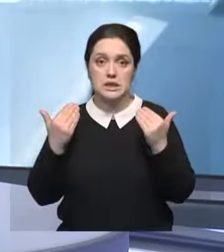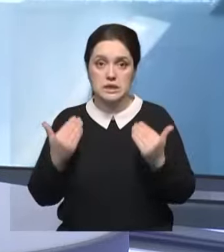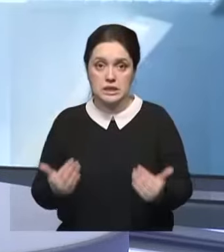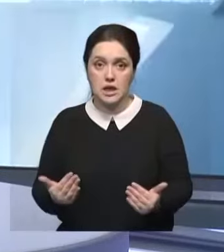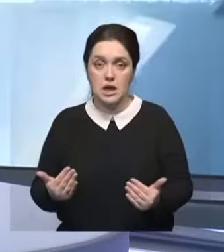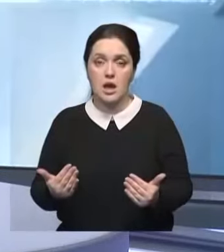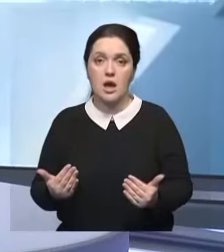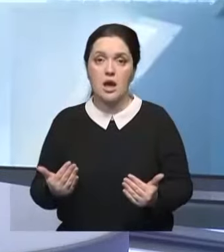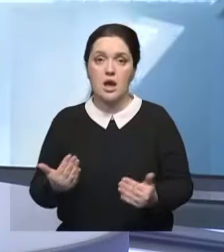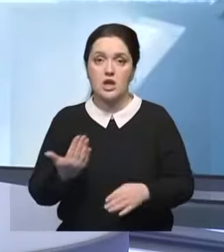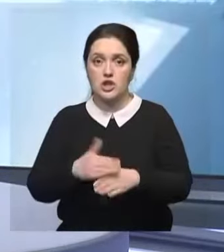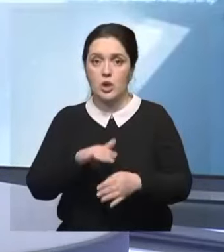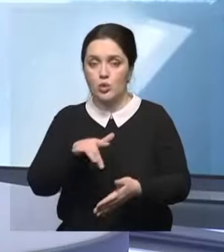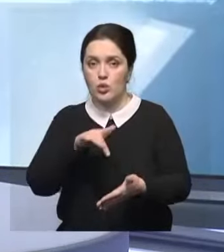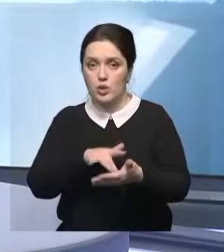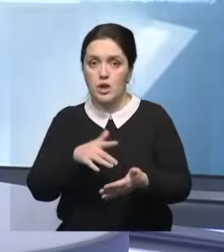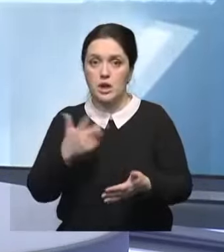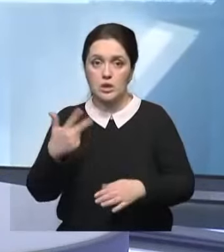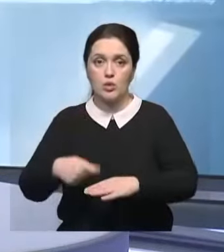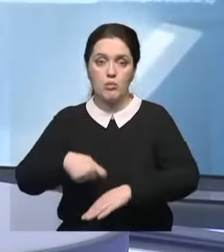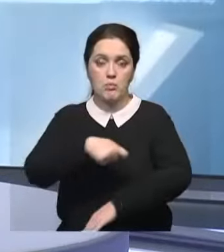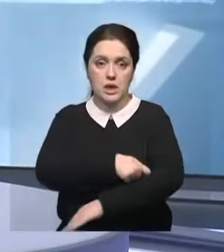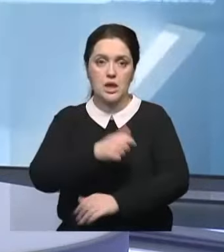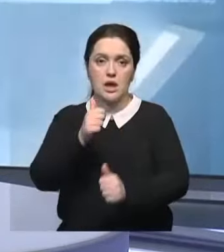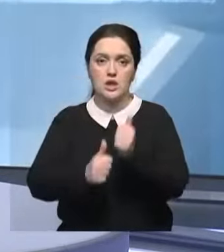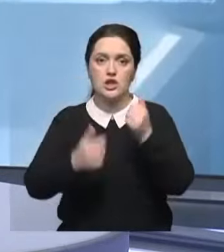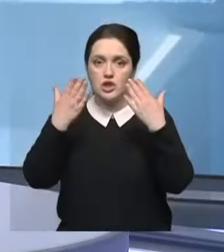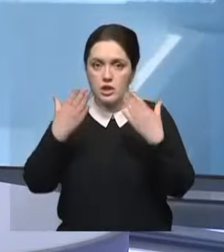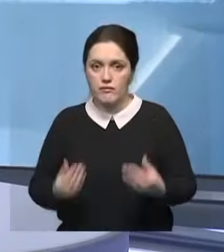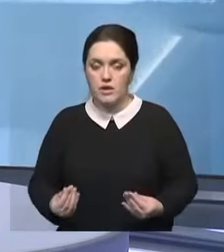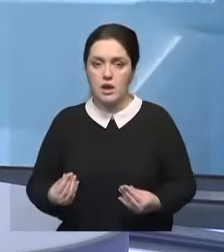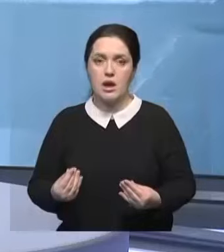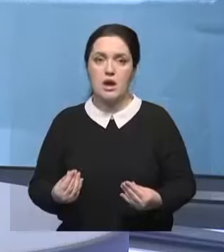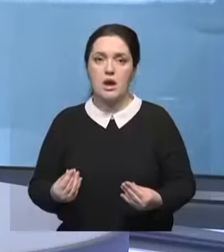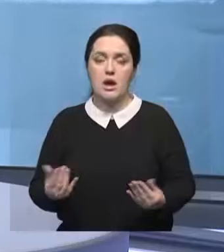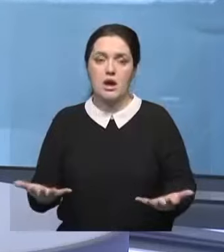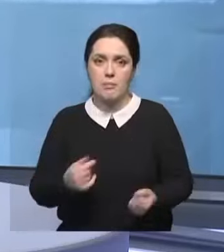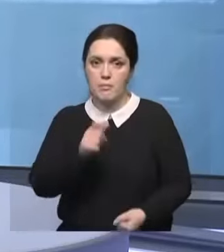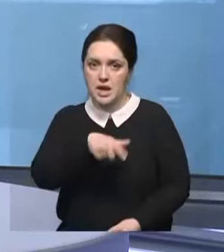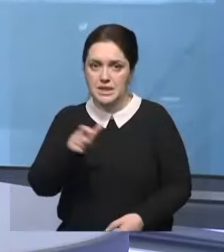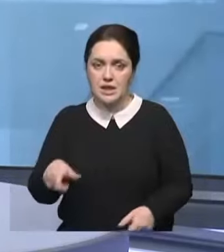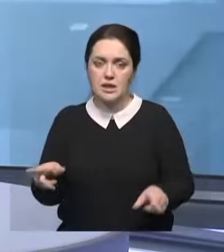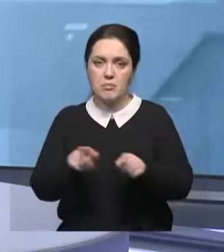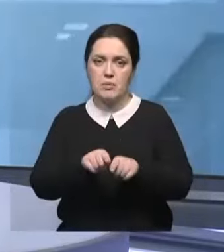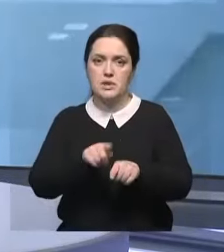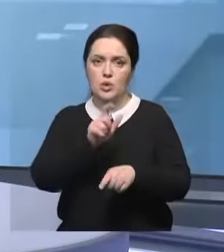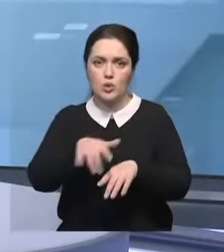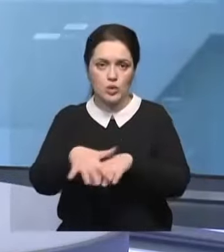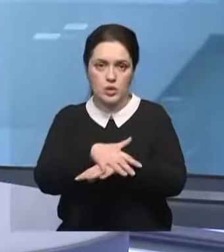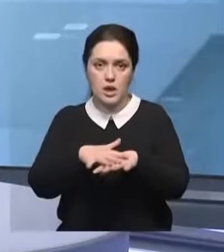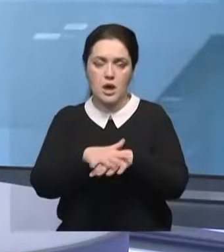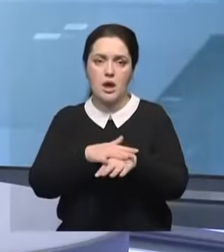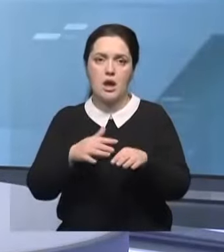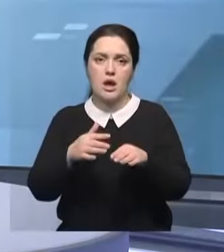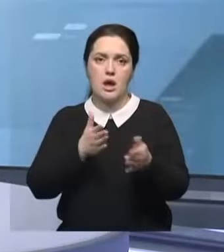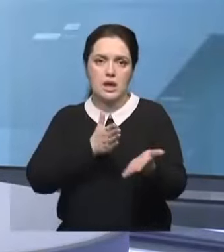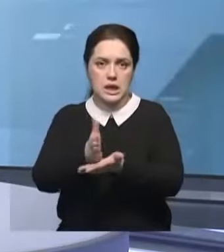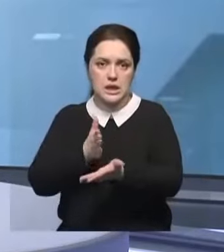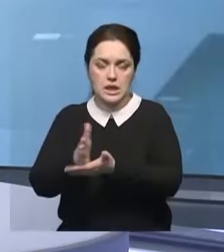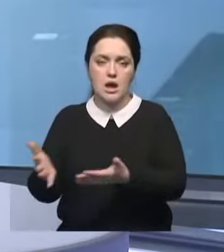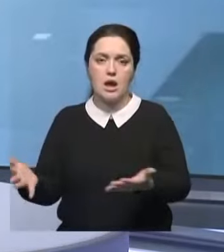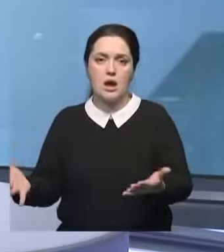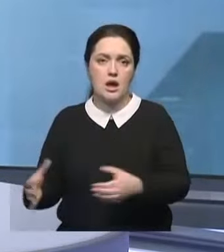некоторых частях города достигает почти 3 метров. Ежедневно спасатели вместе с жителями совершают десятки рейдов.